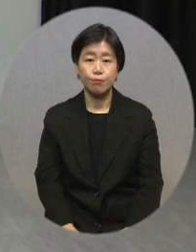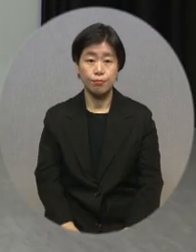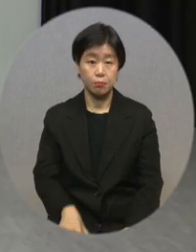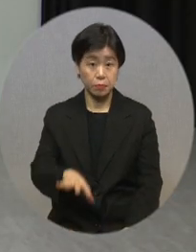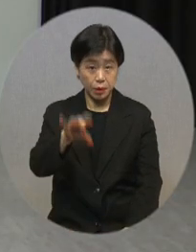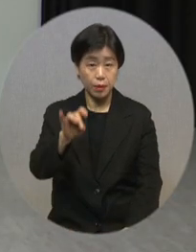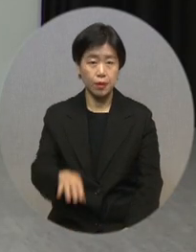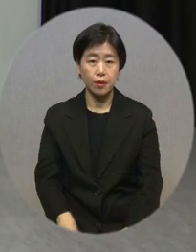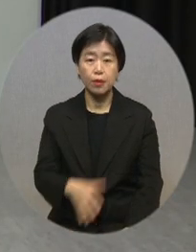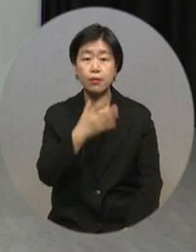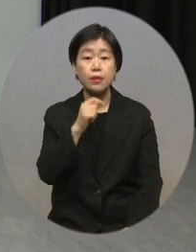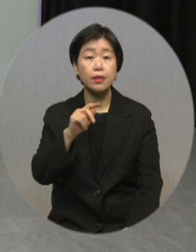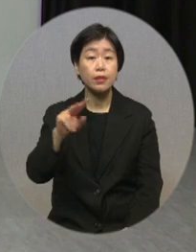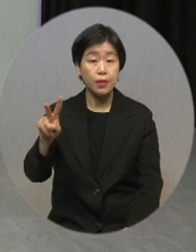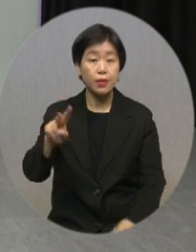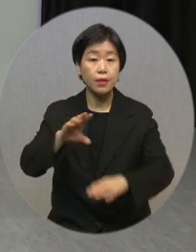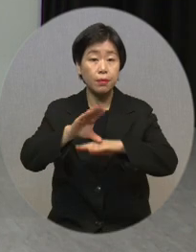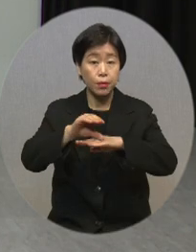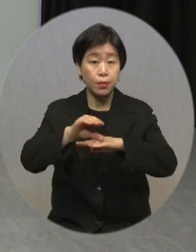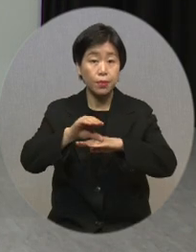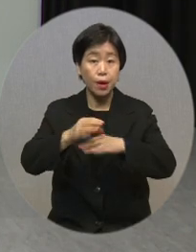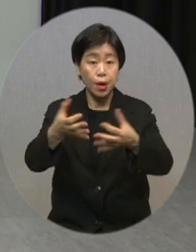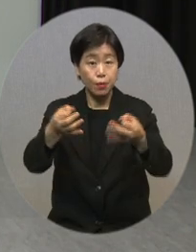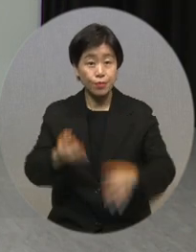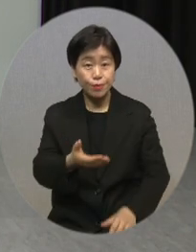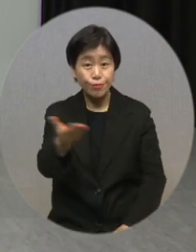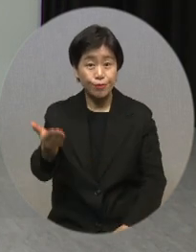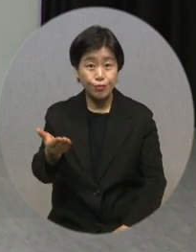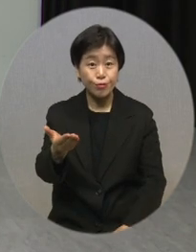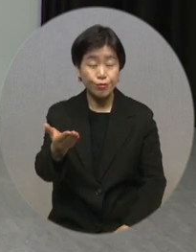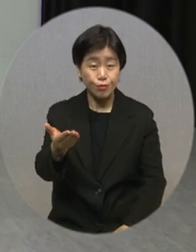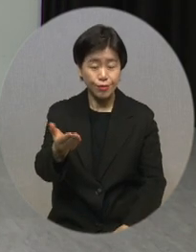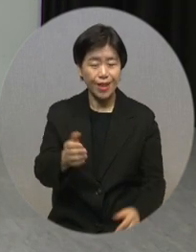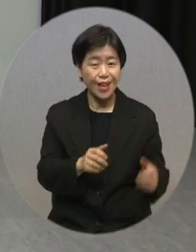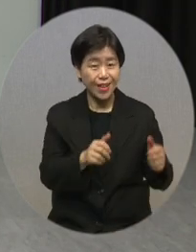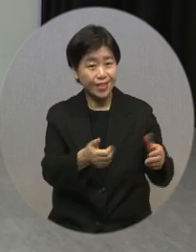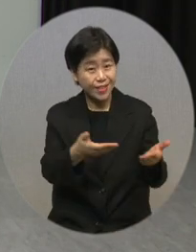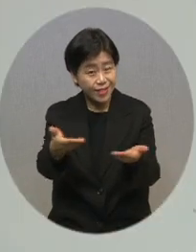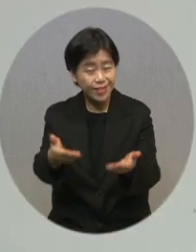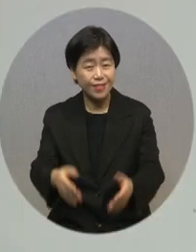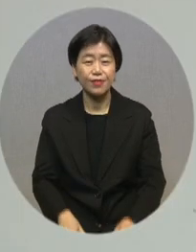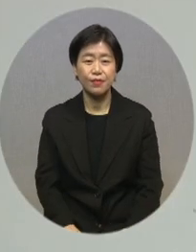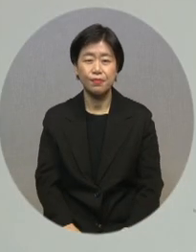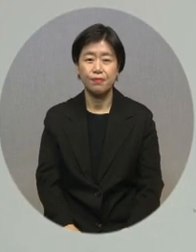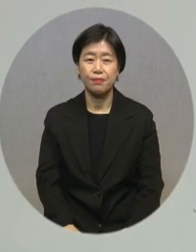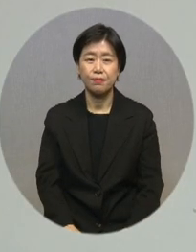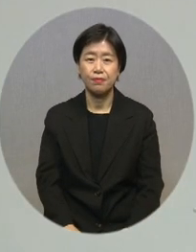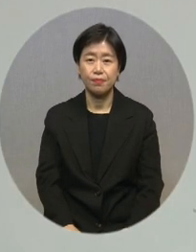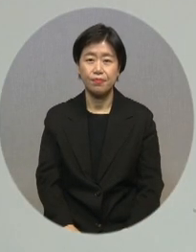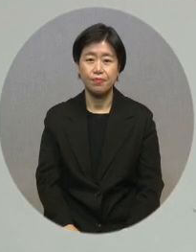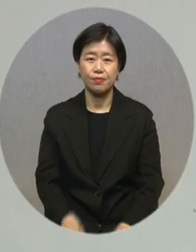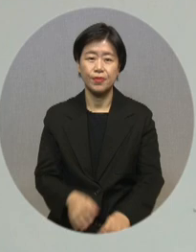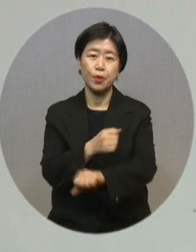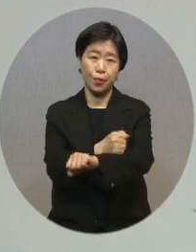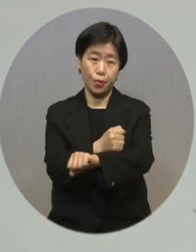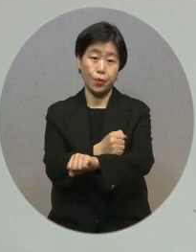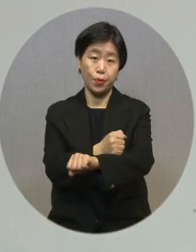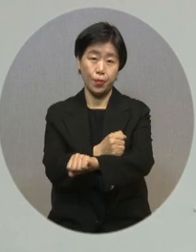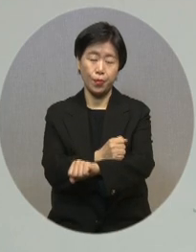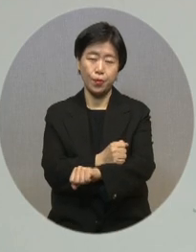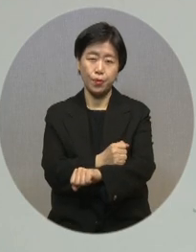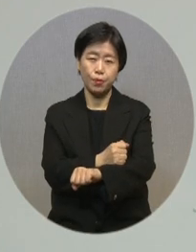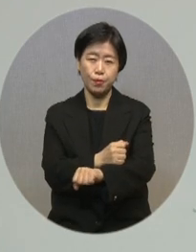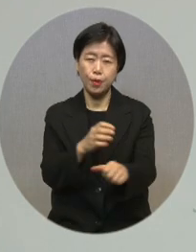먼저 복지TV 신문고 시청자분들께 그래도 인사부터 한 말씀 부탁드리겠습니다. 예, 고용노동부 차관